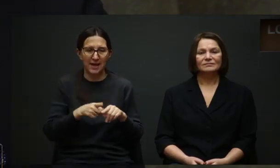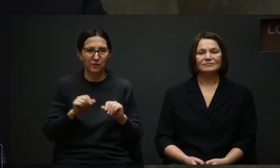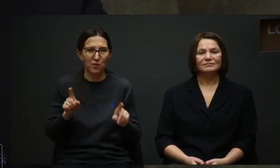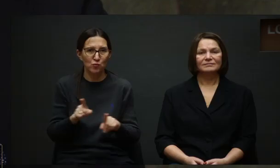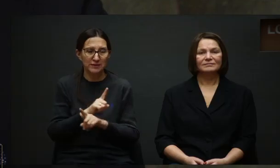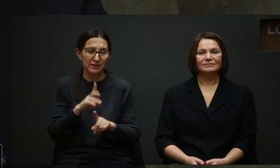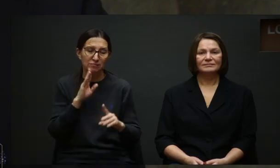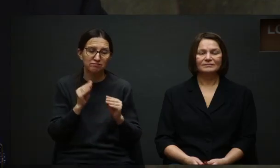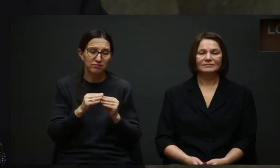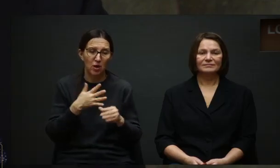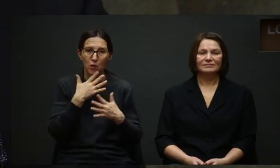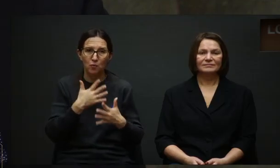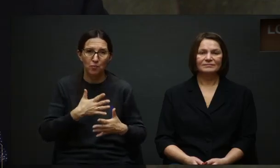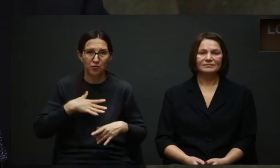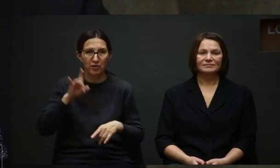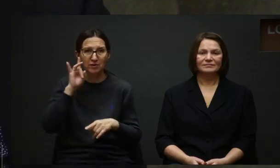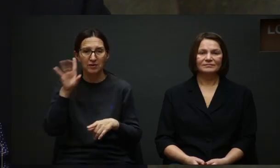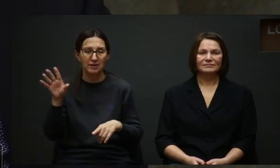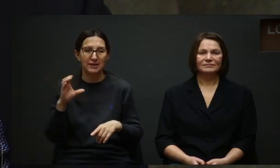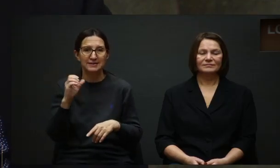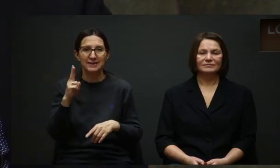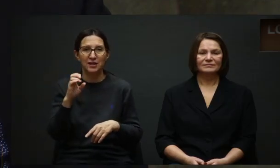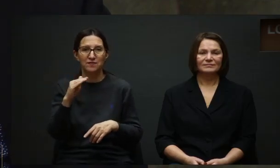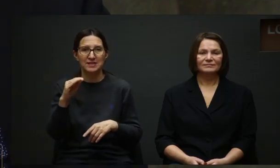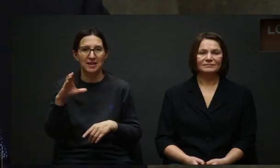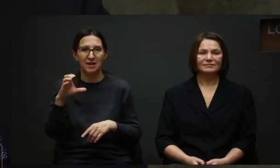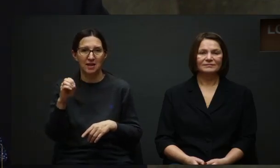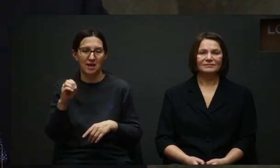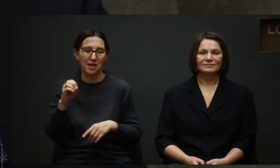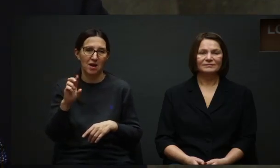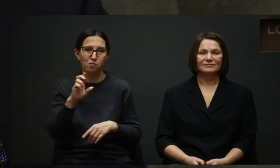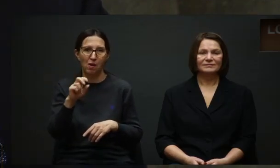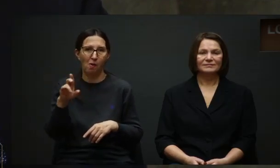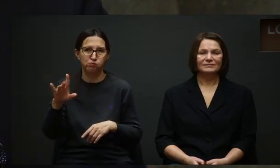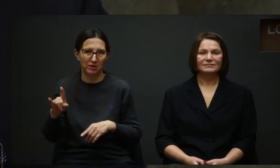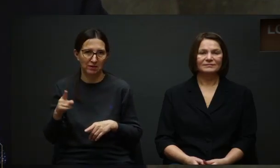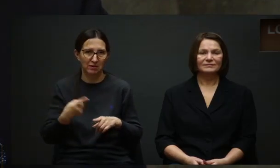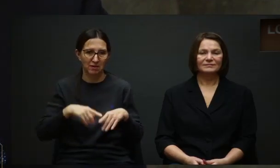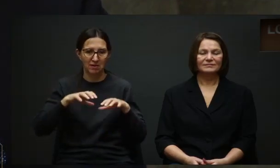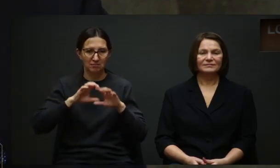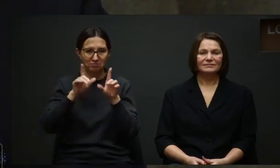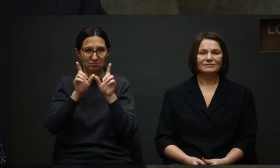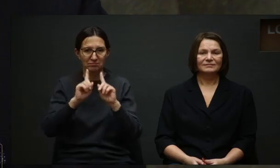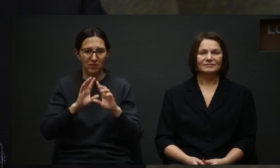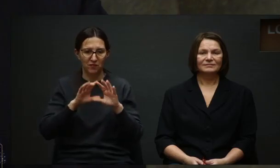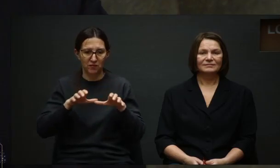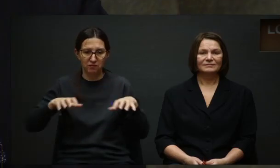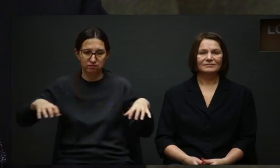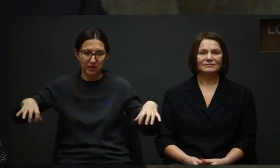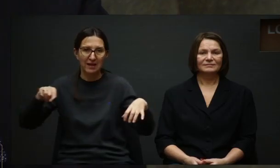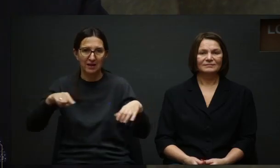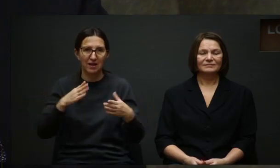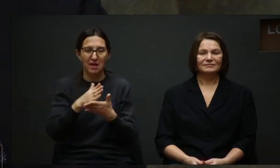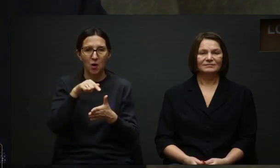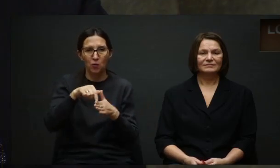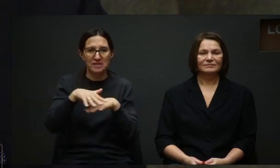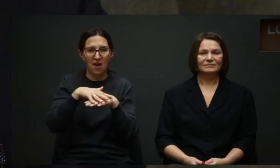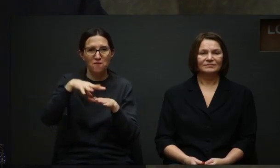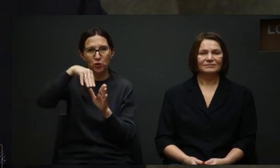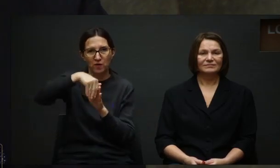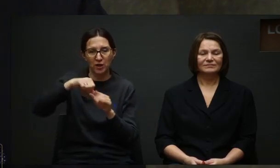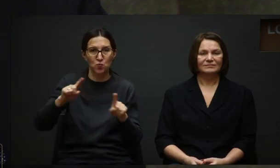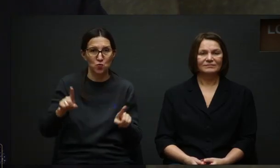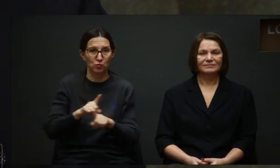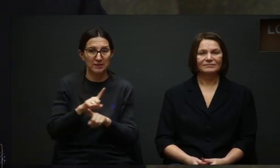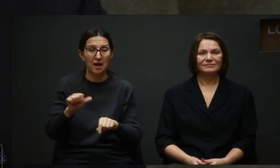по-прежнему моя любовь, знаменитые скифские бабы, которые окружают его и которые хранятся в его дворике. И первым местом